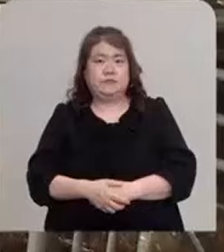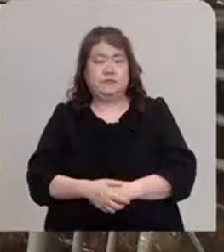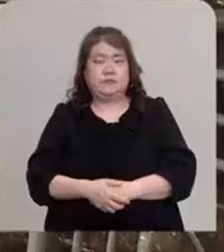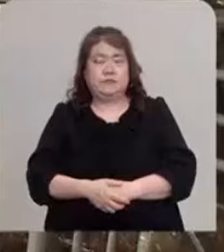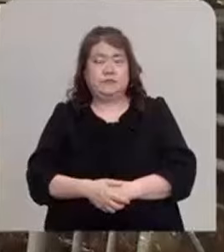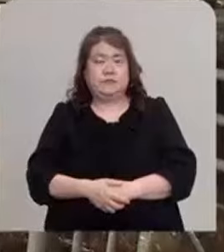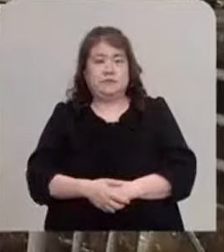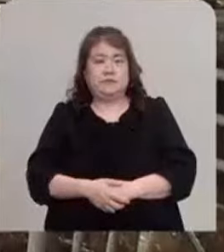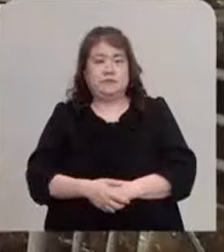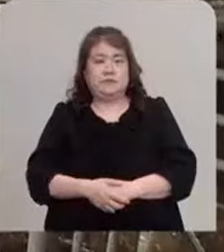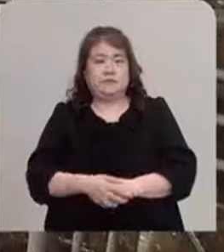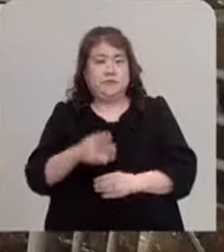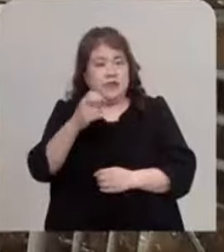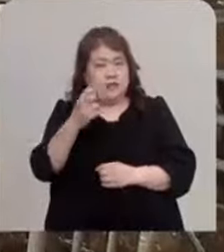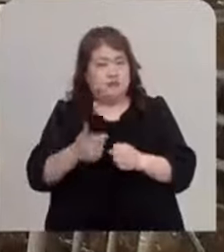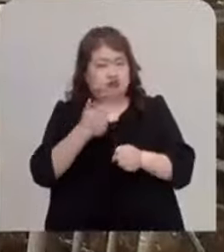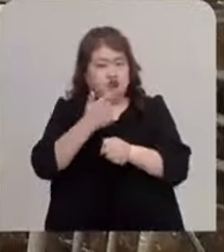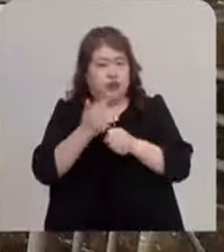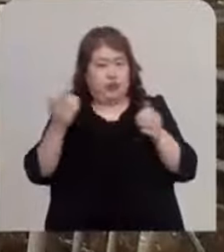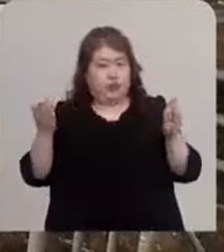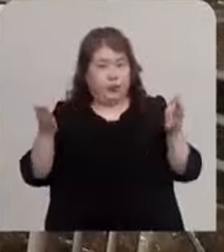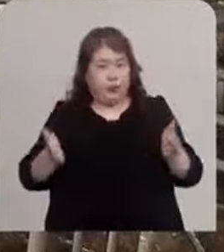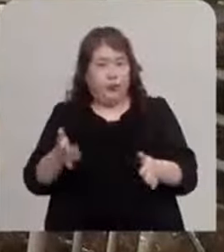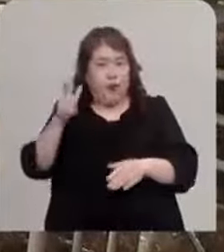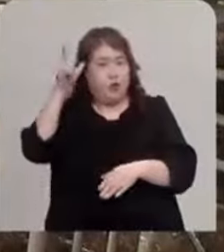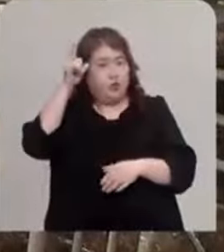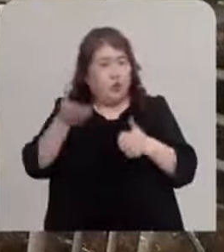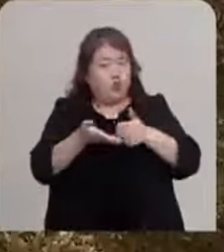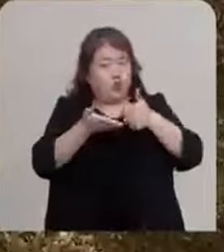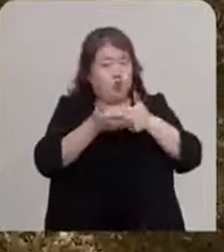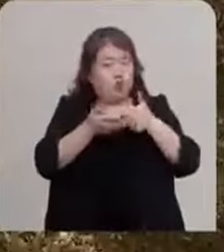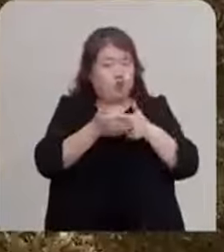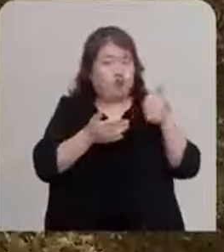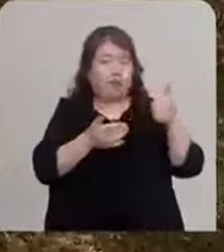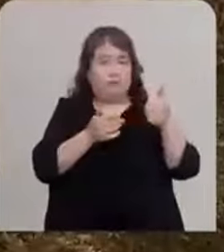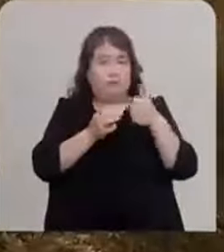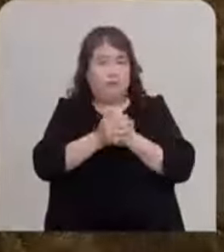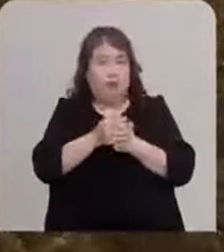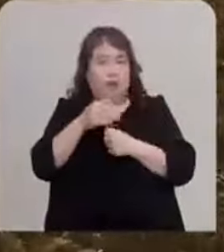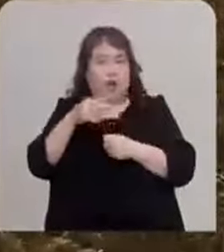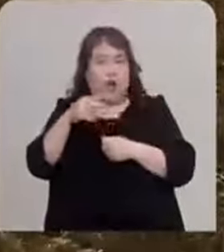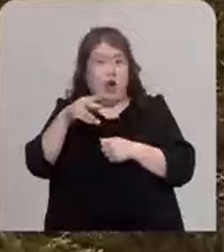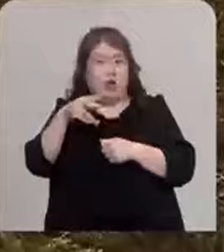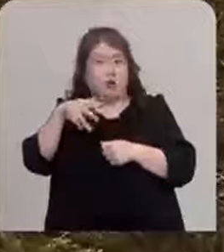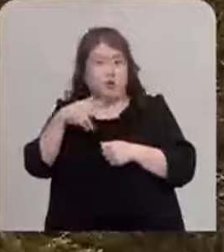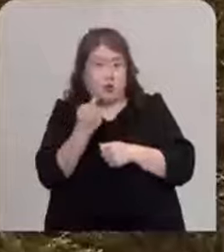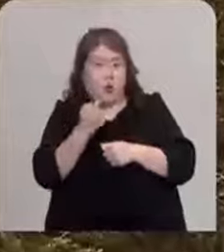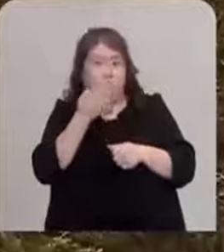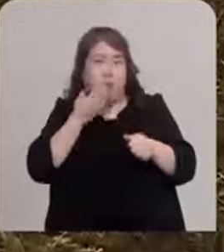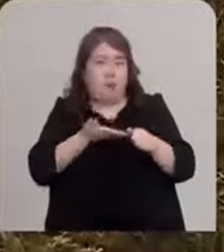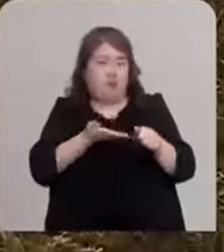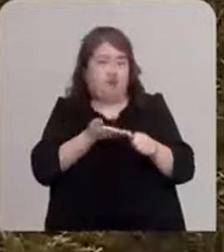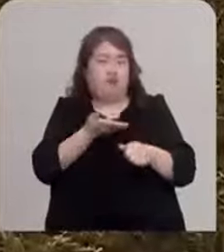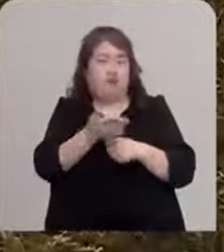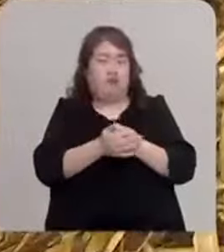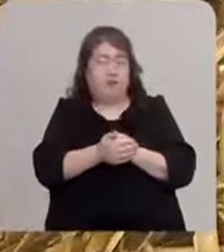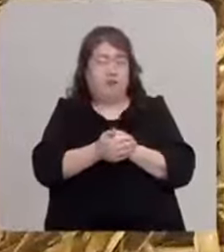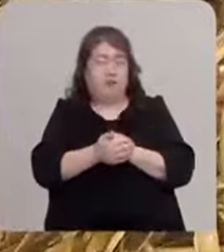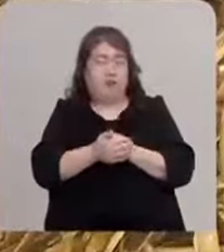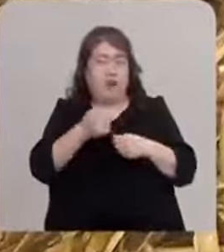기자입니다 26년째 한우 농장을 운영하는 김규생 씨가 발효 조사료를 소에게 먹입니다 김씨는